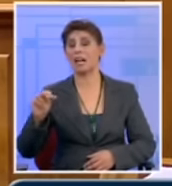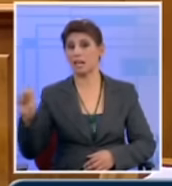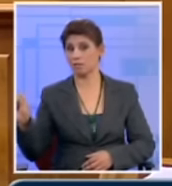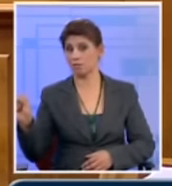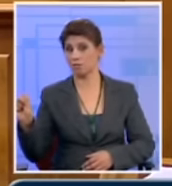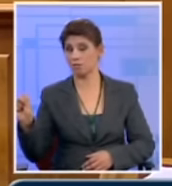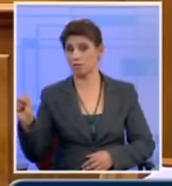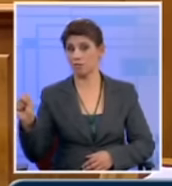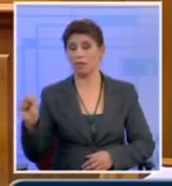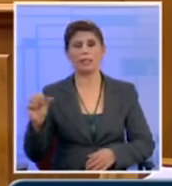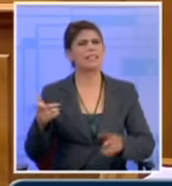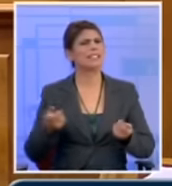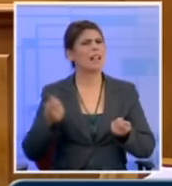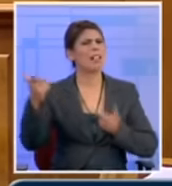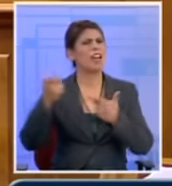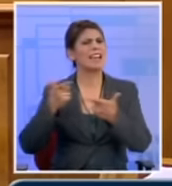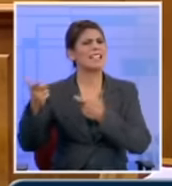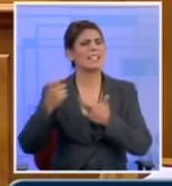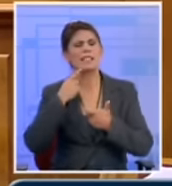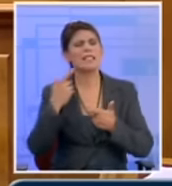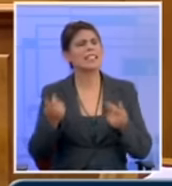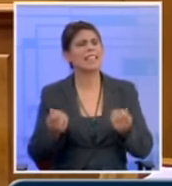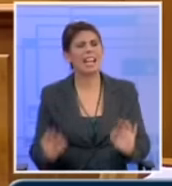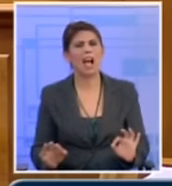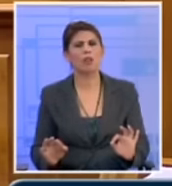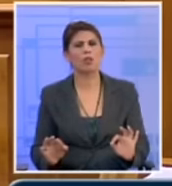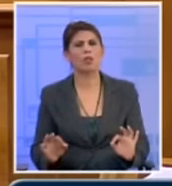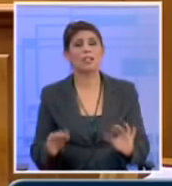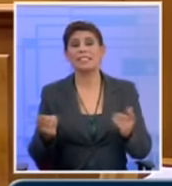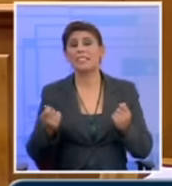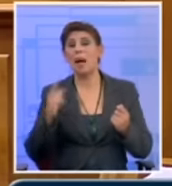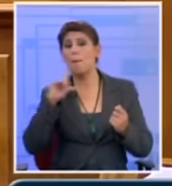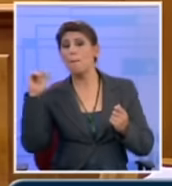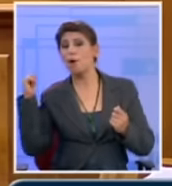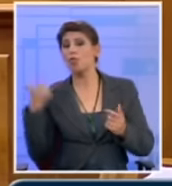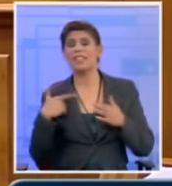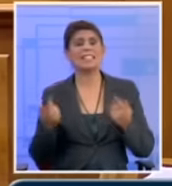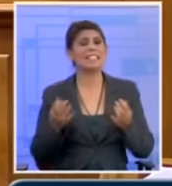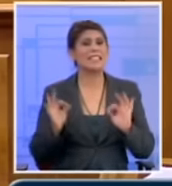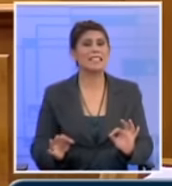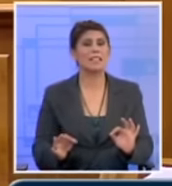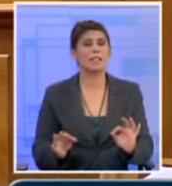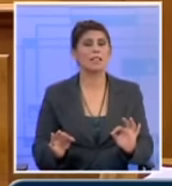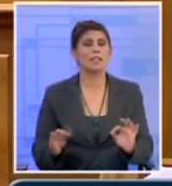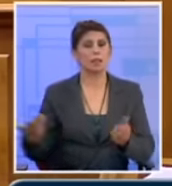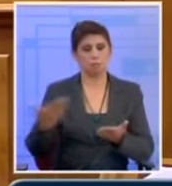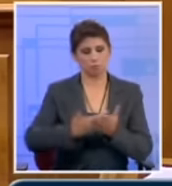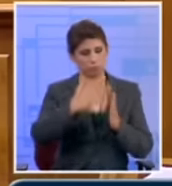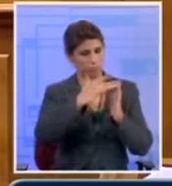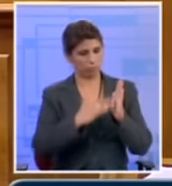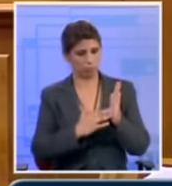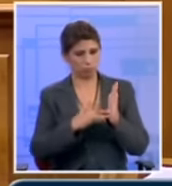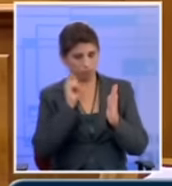Άρα λοιπόν τι κάνουν οι δανειστές, τι ακριβώς κάνανε προχθές που μας έδωσαν ένα κείμενο